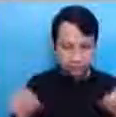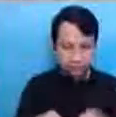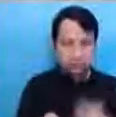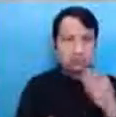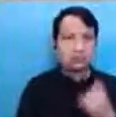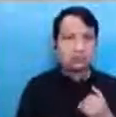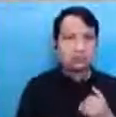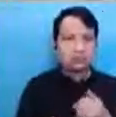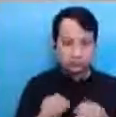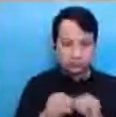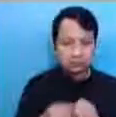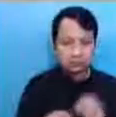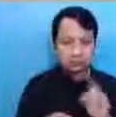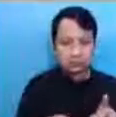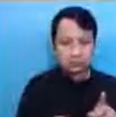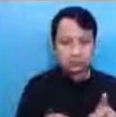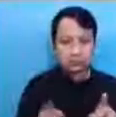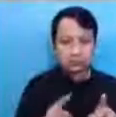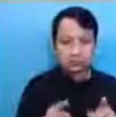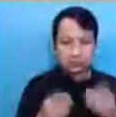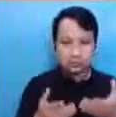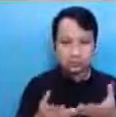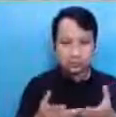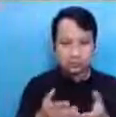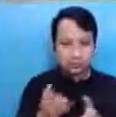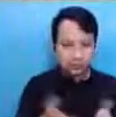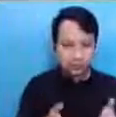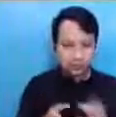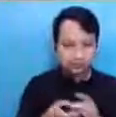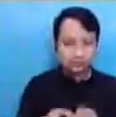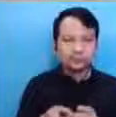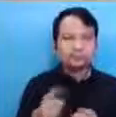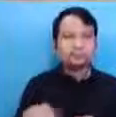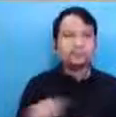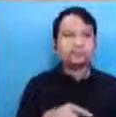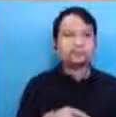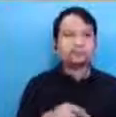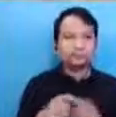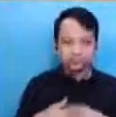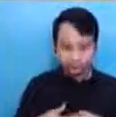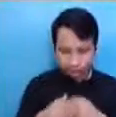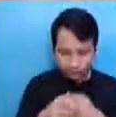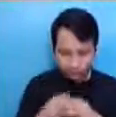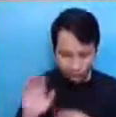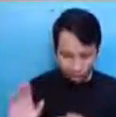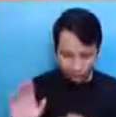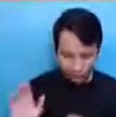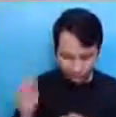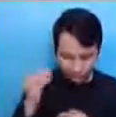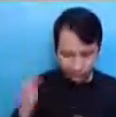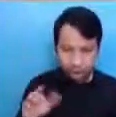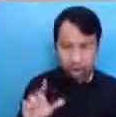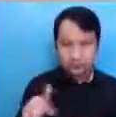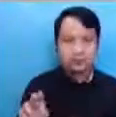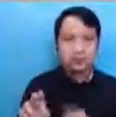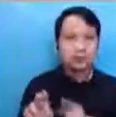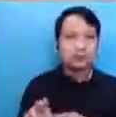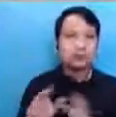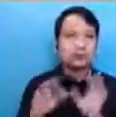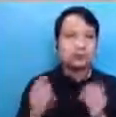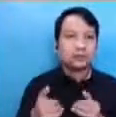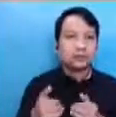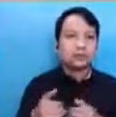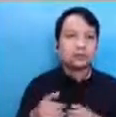number one, as part of the precautionary measure po ay nagpatay muna ng kuryente ang ating mga local power cooperatives.